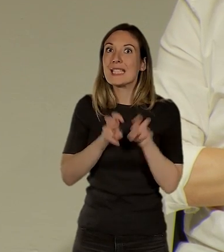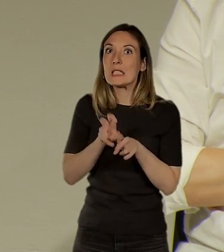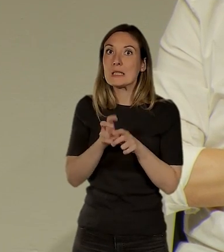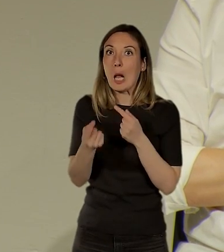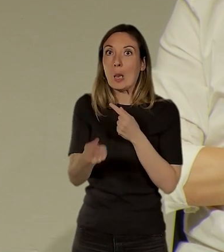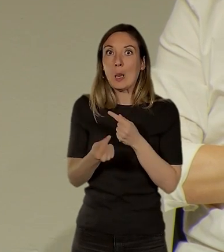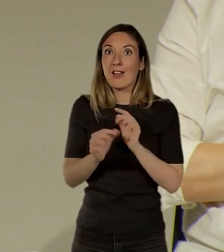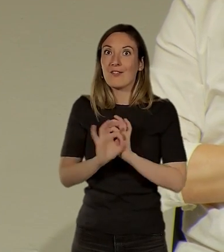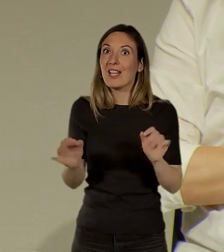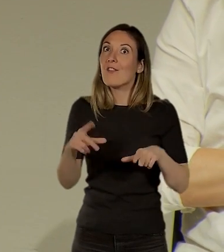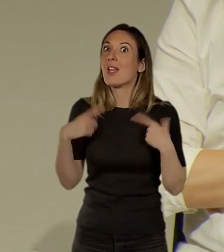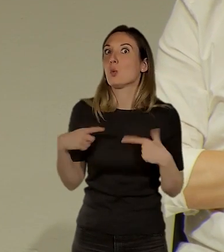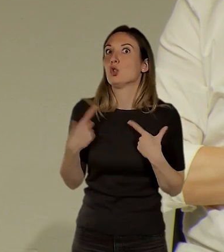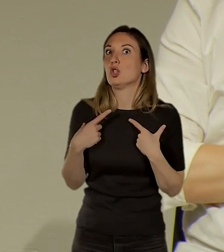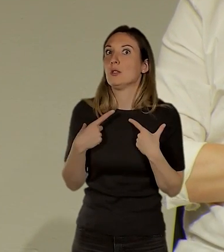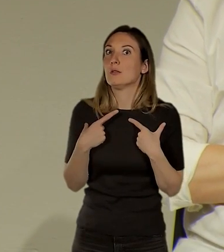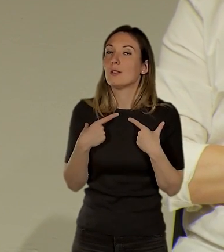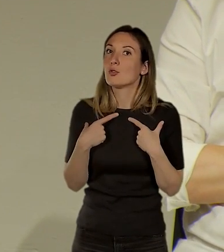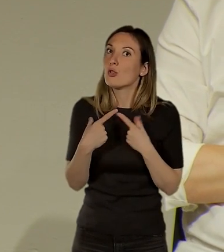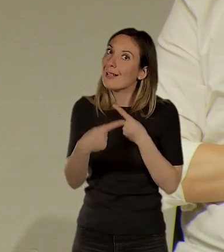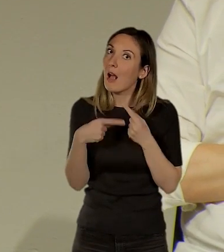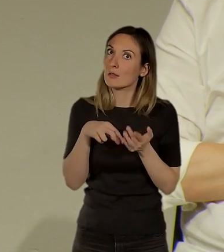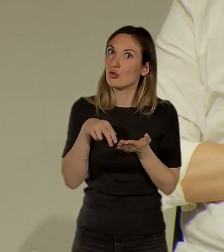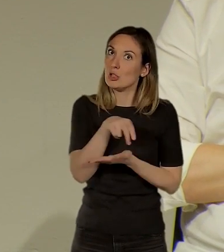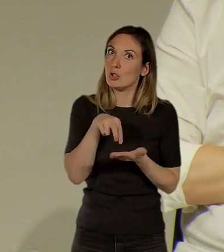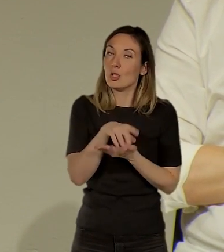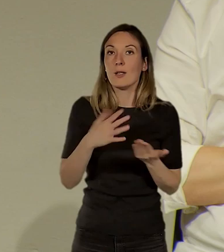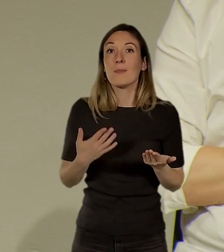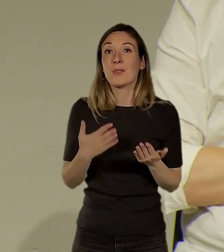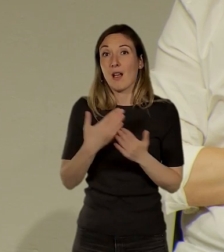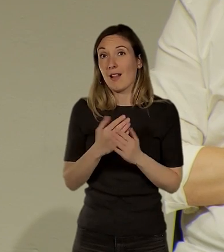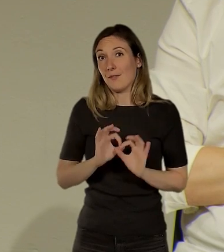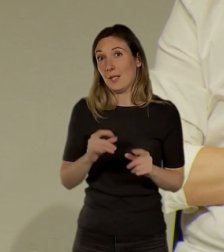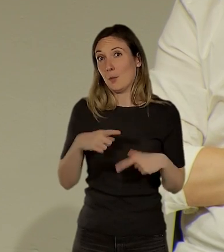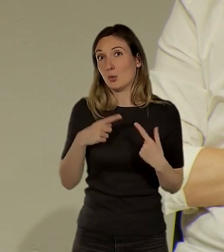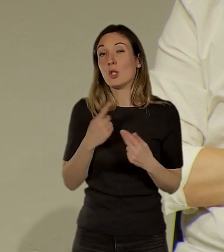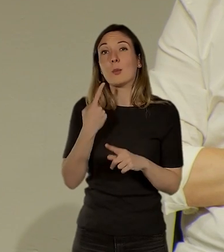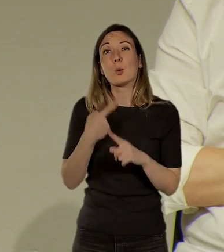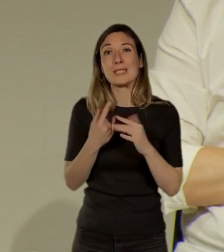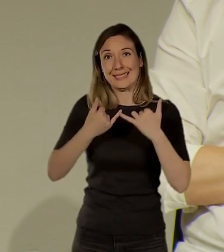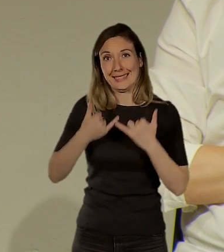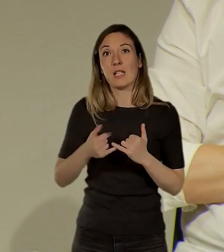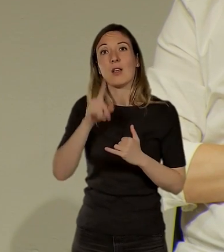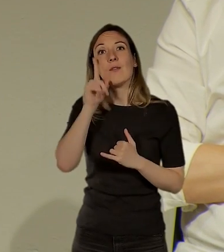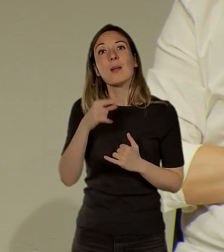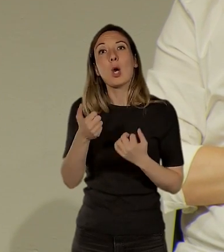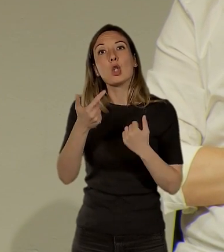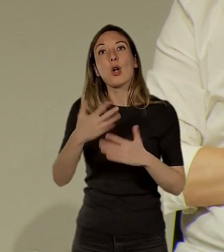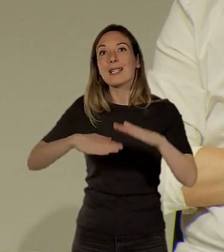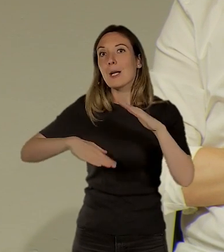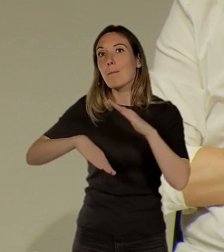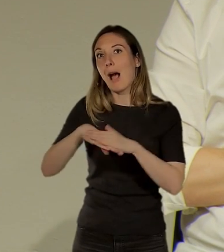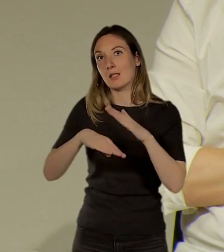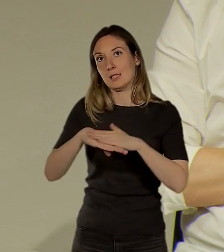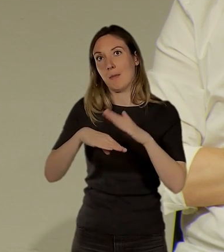ale také by to mohlo umožnit, protože my víme, že už máme nějakým způsobem kapacitně maximalizovaný využití právě zrovna této